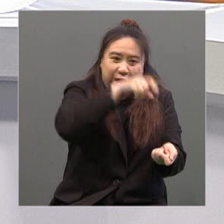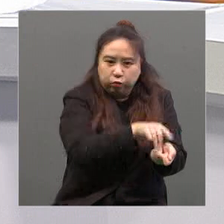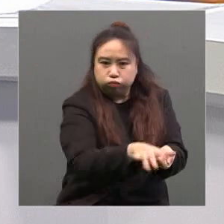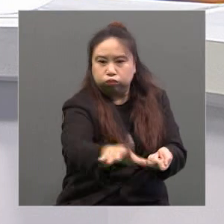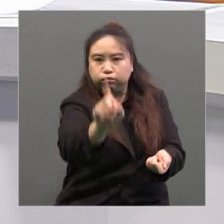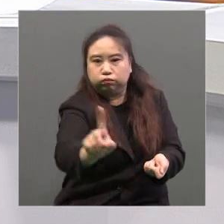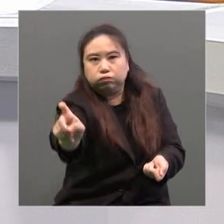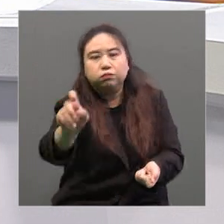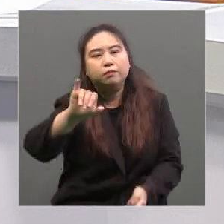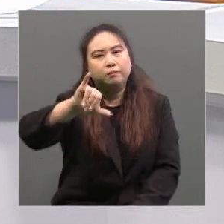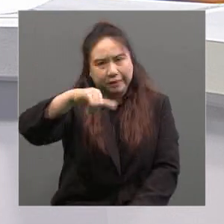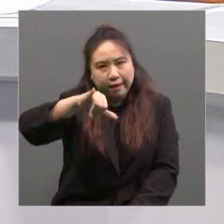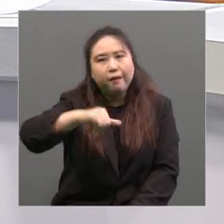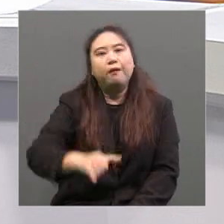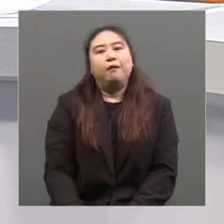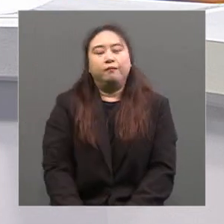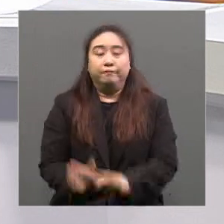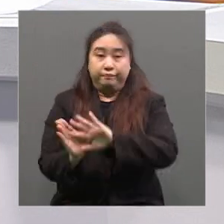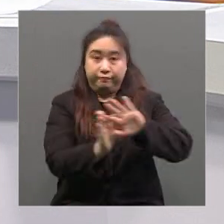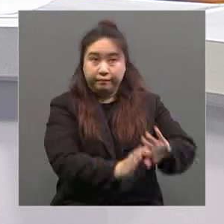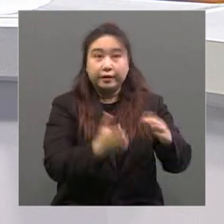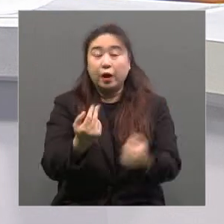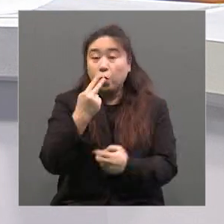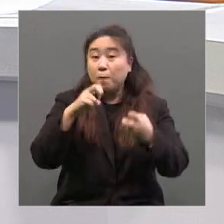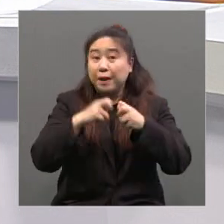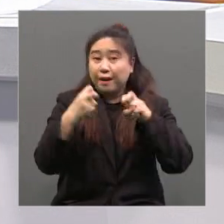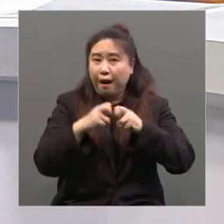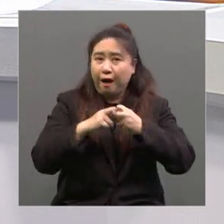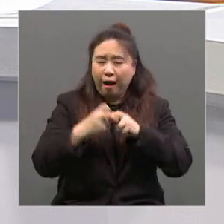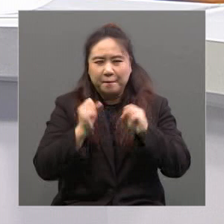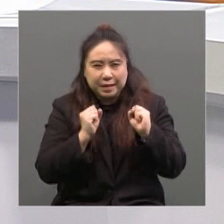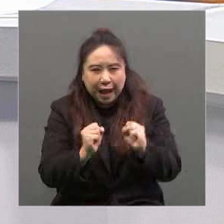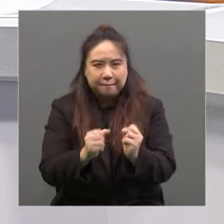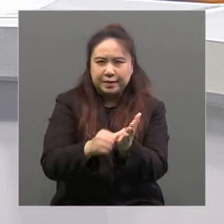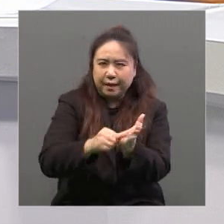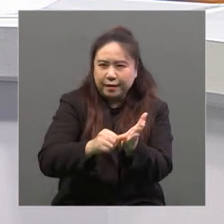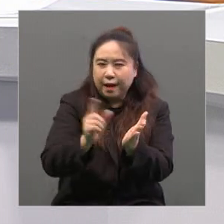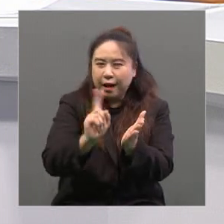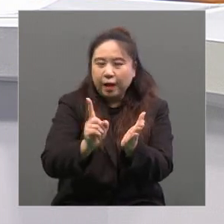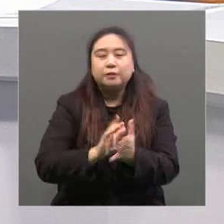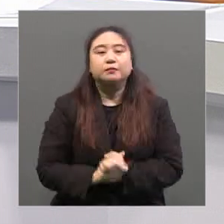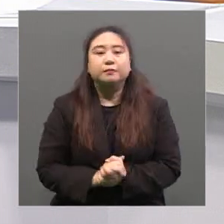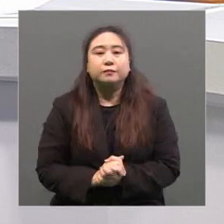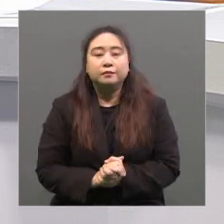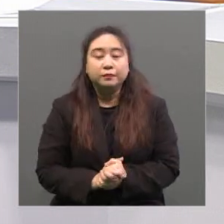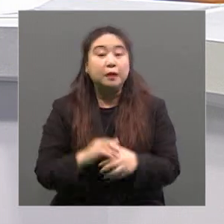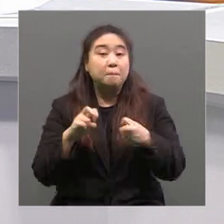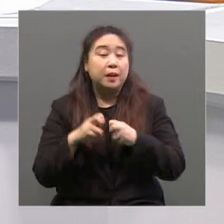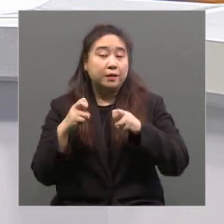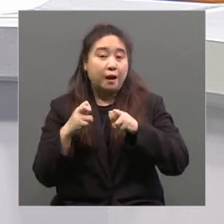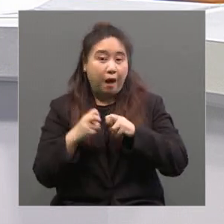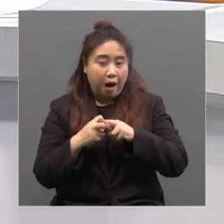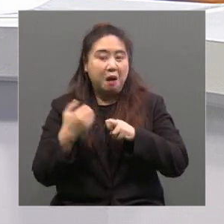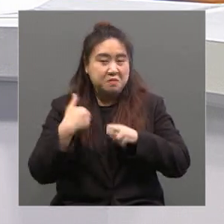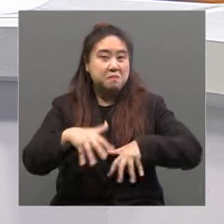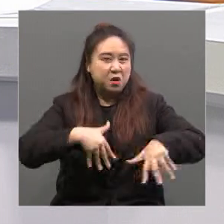ไปต่อกันอีกหนึ่งปัญหานะครับที่เกิดขึ้นมาอย่างต่อเนื่องแล้วก็พยายามหาวิธีแก้ไขกันมาโดยตลอดนะครับปัญหาที่ว่านะครับเราก็มักจะ